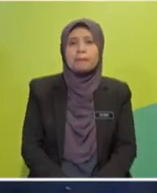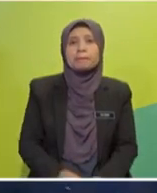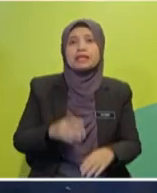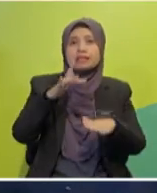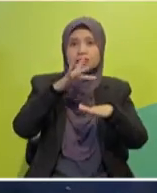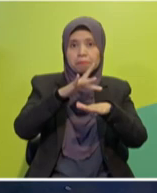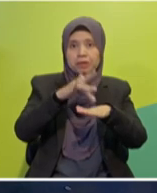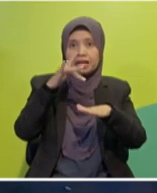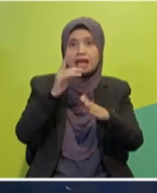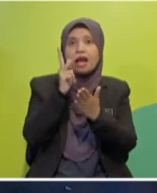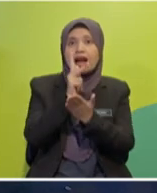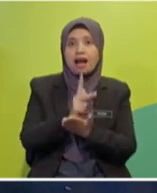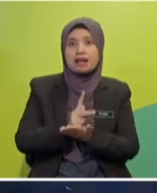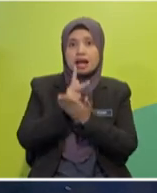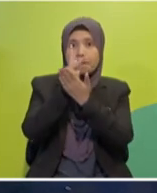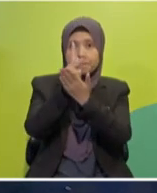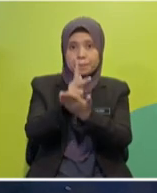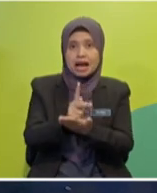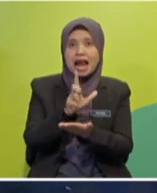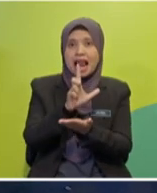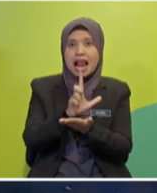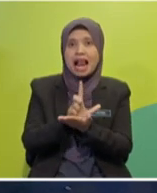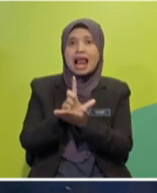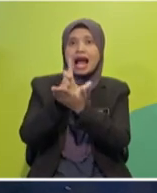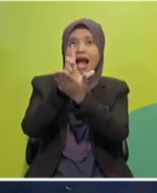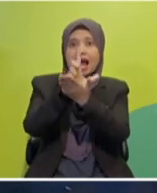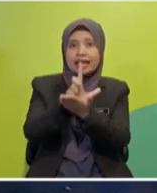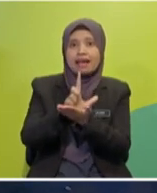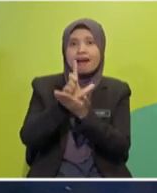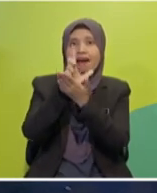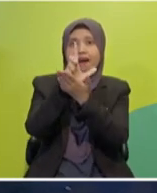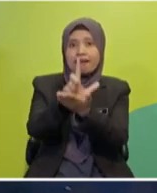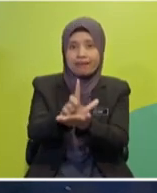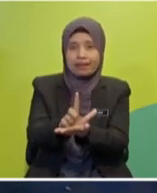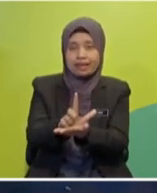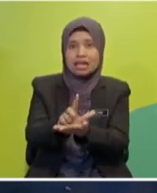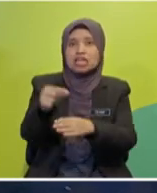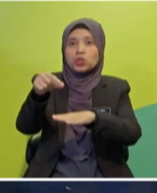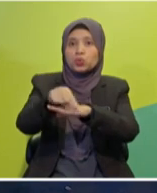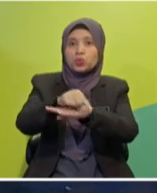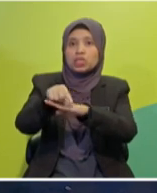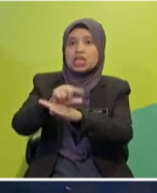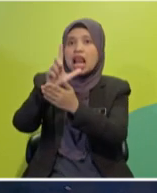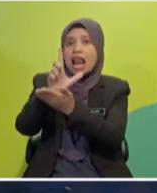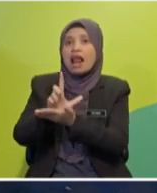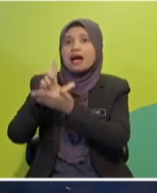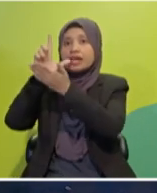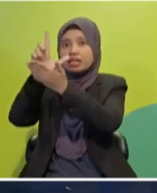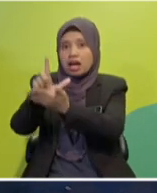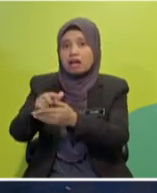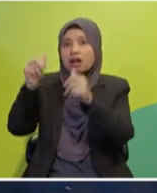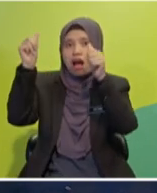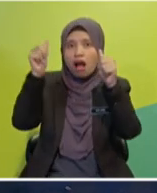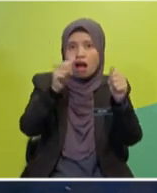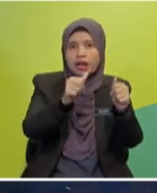panggil kapal layar. Dia menggunakan layar untuk bergerak kan, angin tolak dia